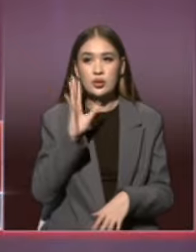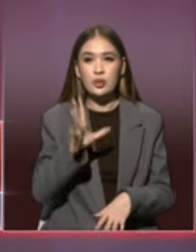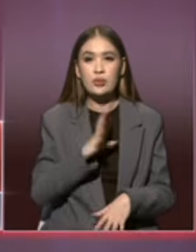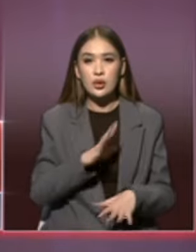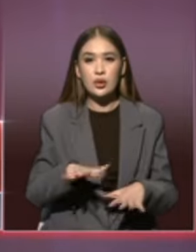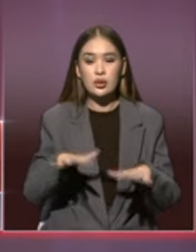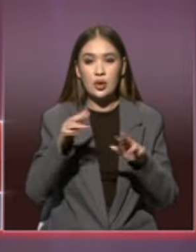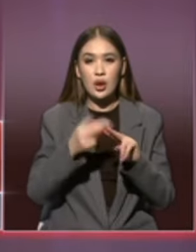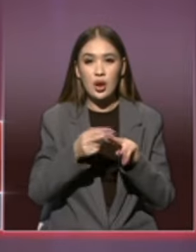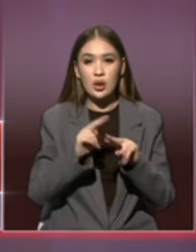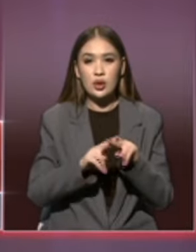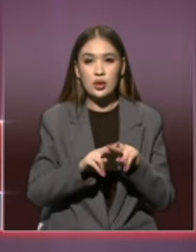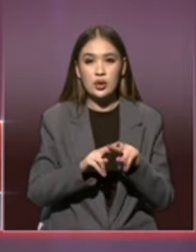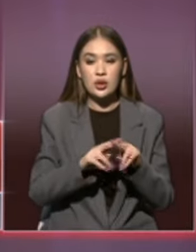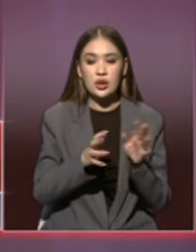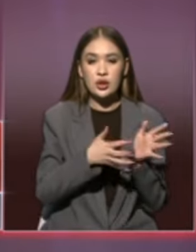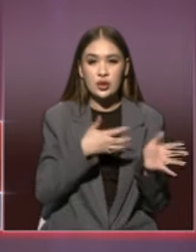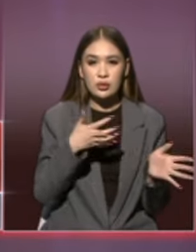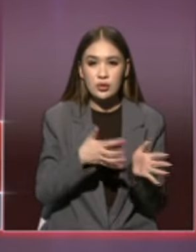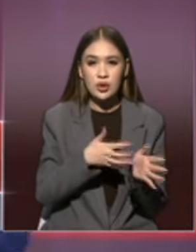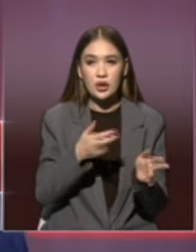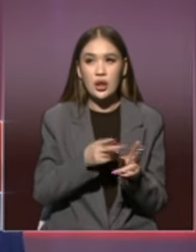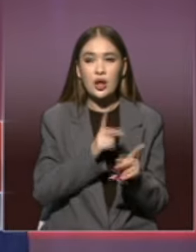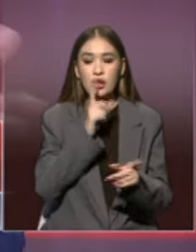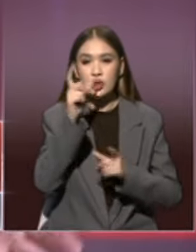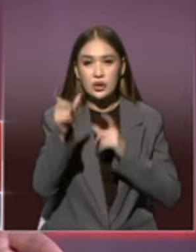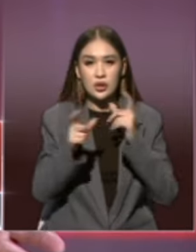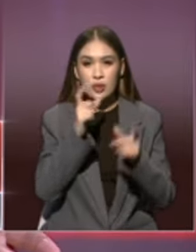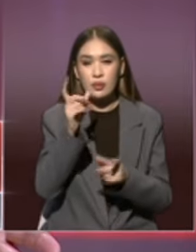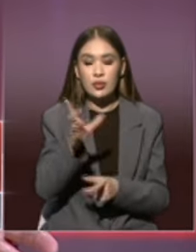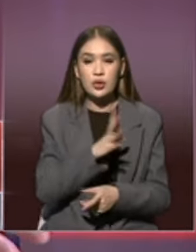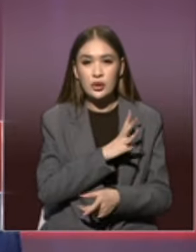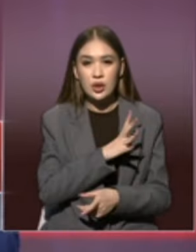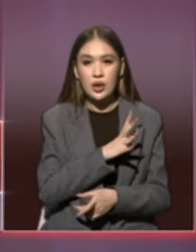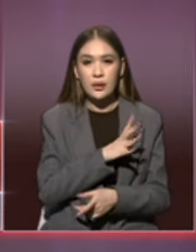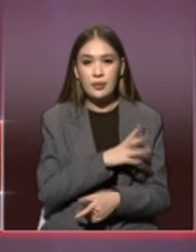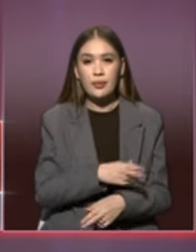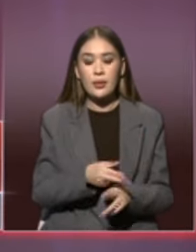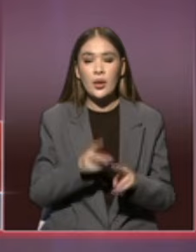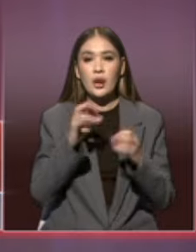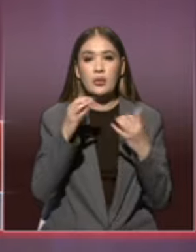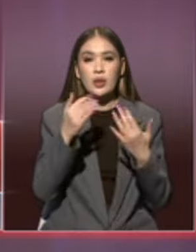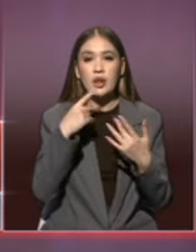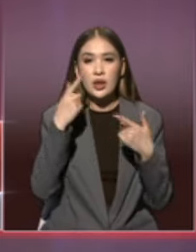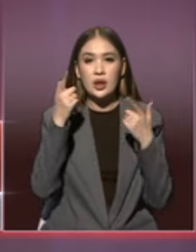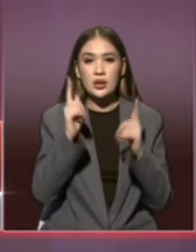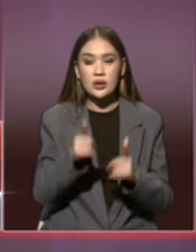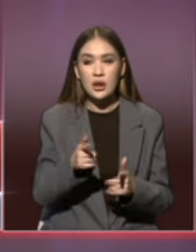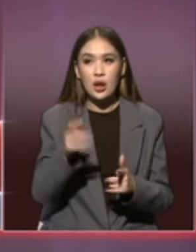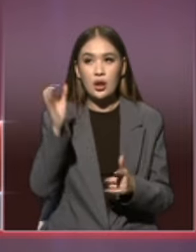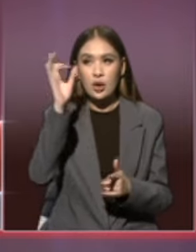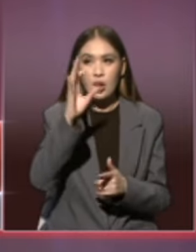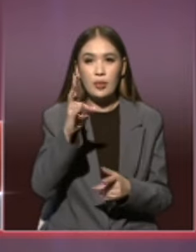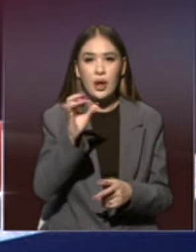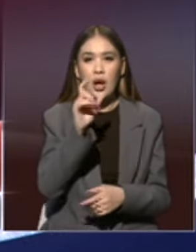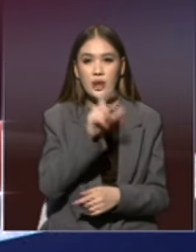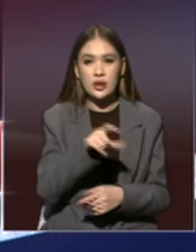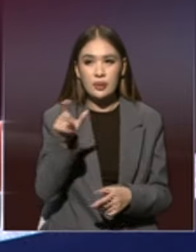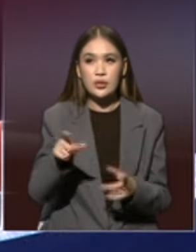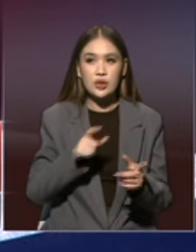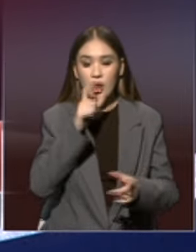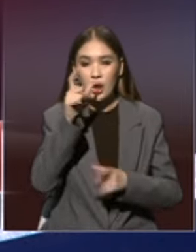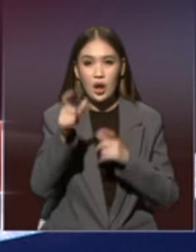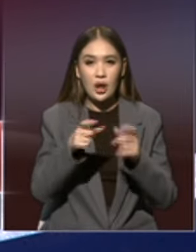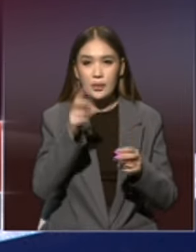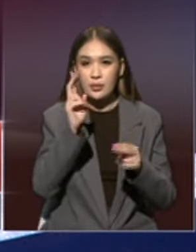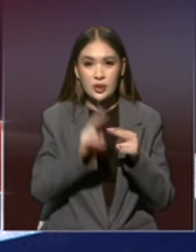мына шу кетпей атыр деген сияқты айқай. Жан, сіз айтпақшы, келісет дейді ғой. Бірақ қанша дегенмен адамның айқай шуы басылмағаннан кейін